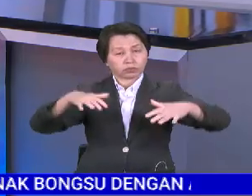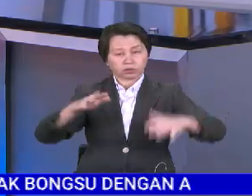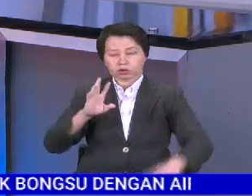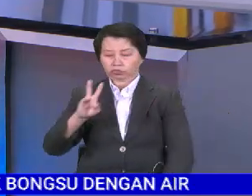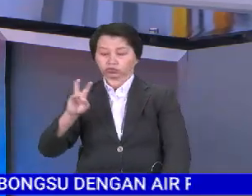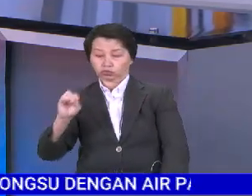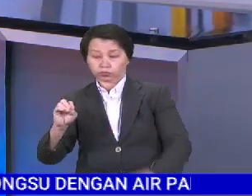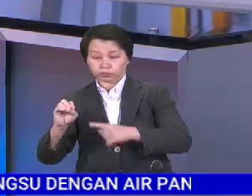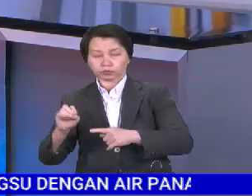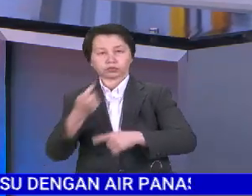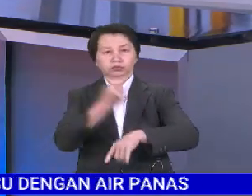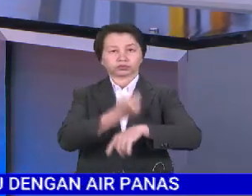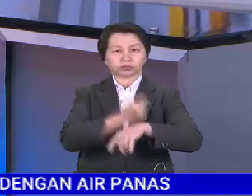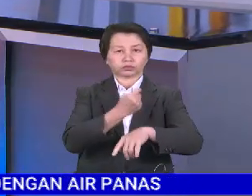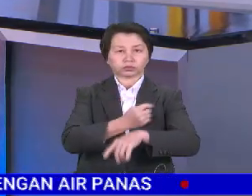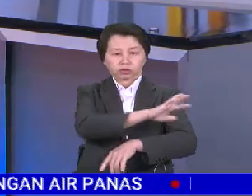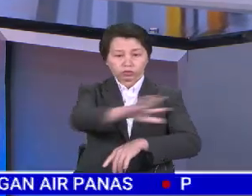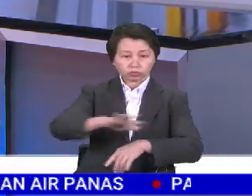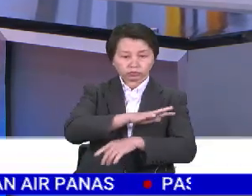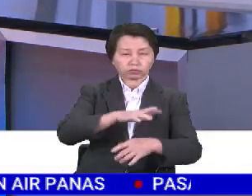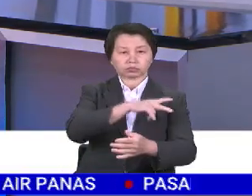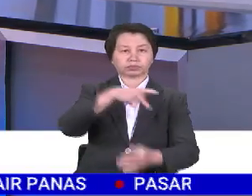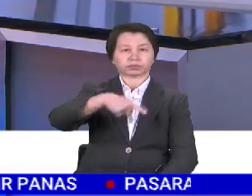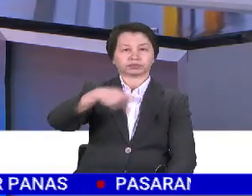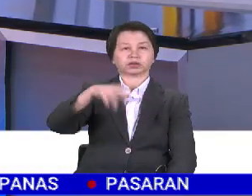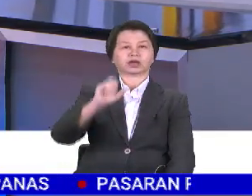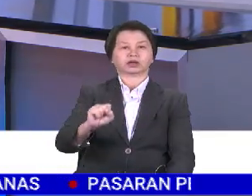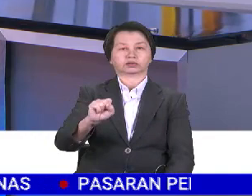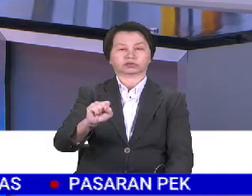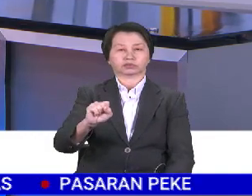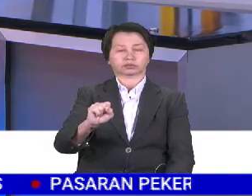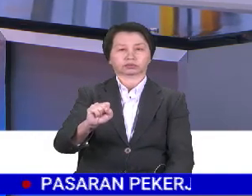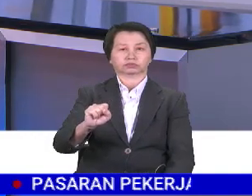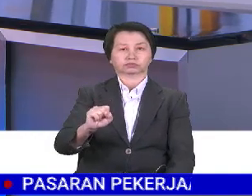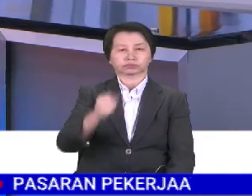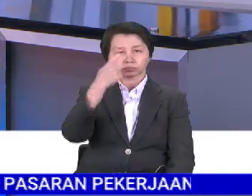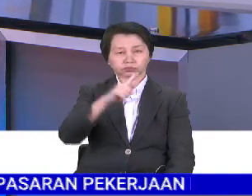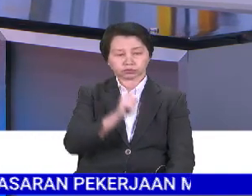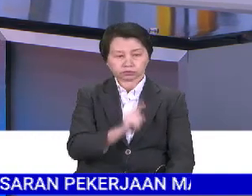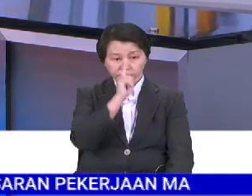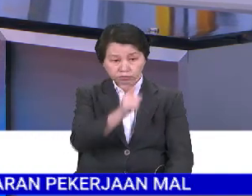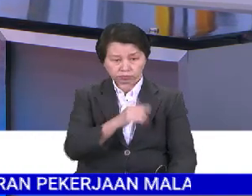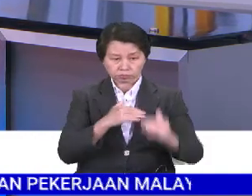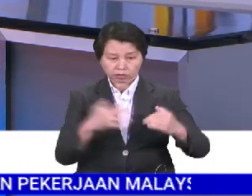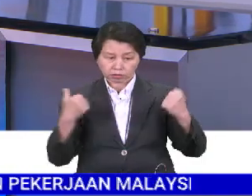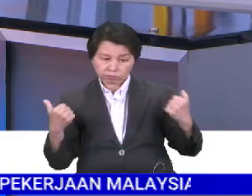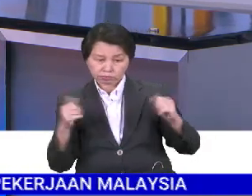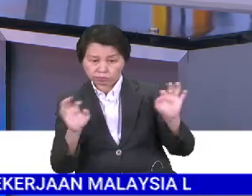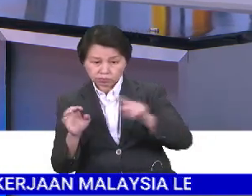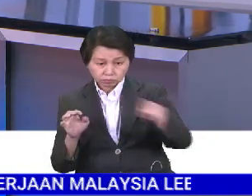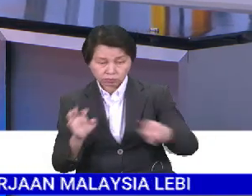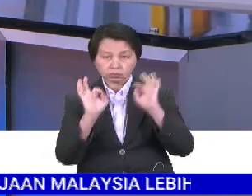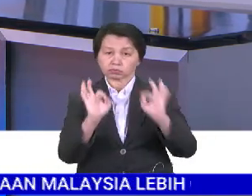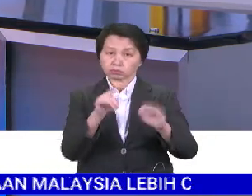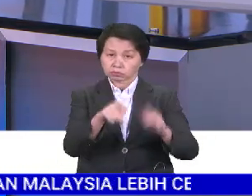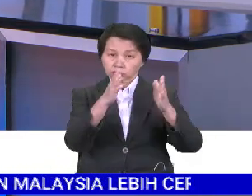70 daripadanya ditugaskan di kesemua pusat pemindahan sementara PPS bagi memastikan tahap kesihatan penduduk